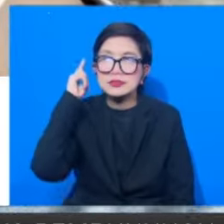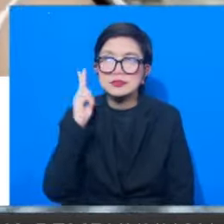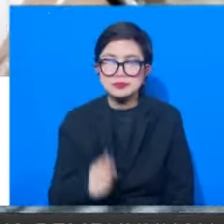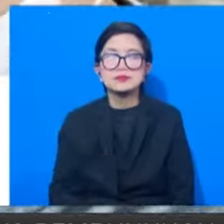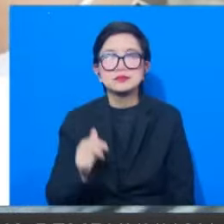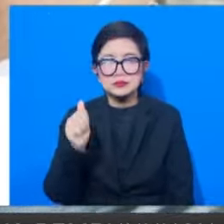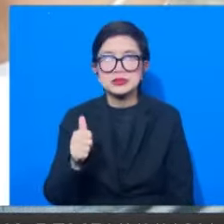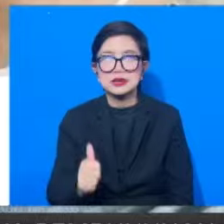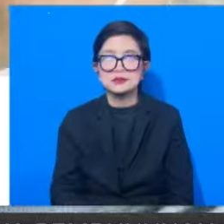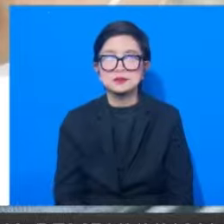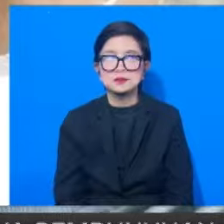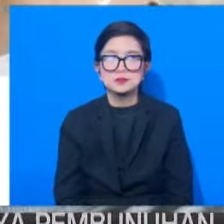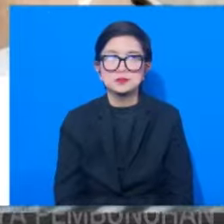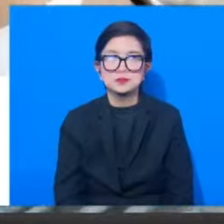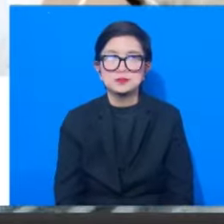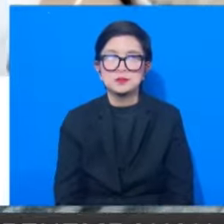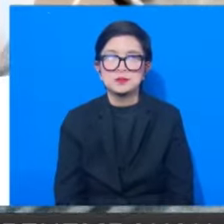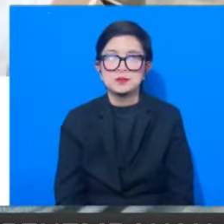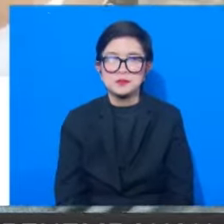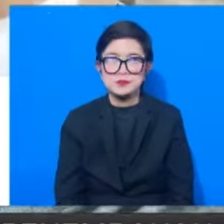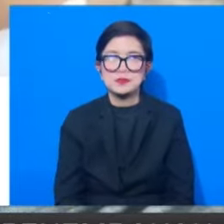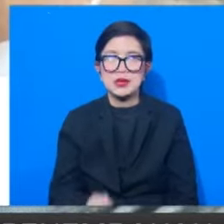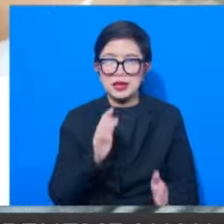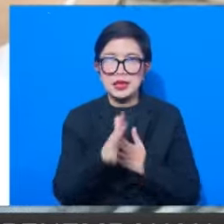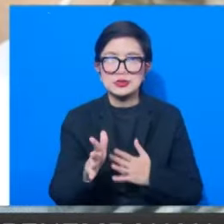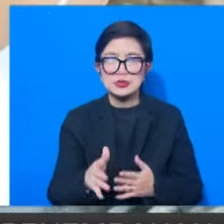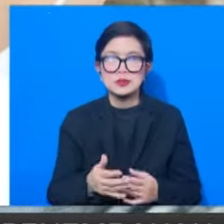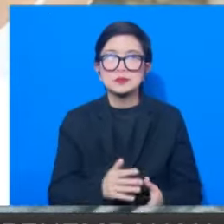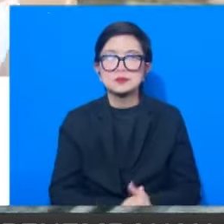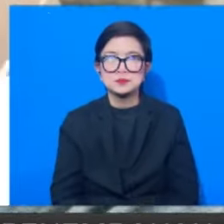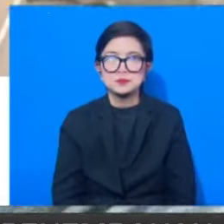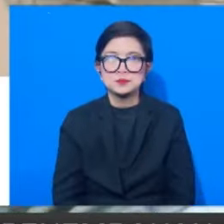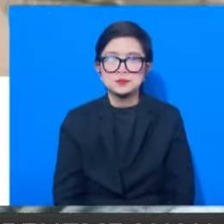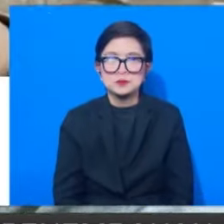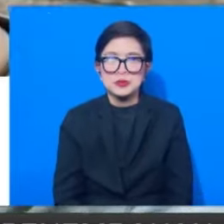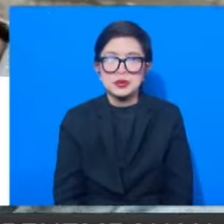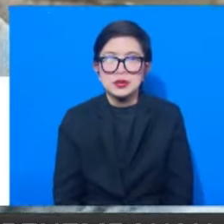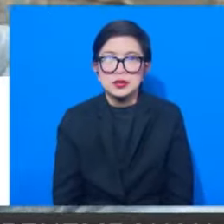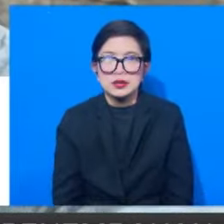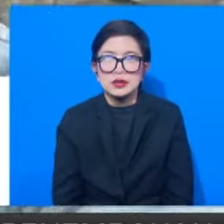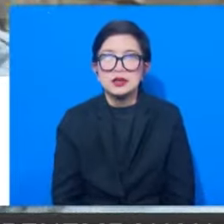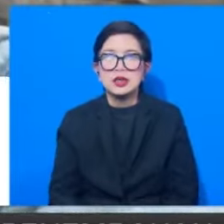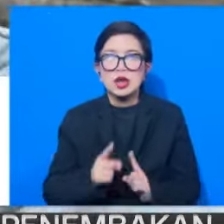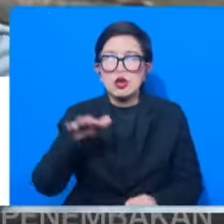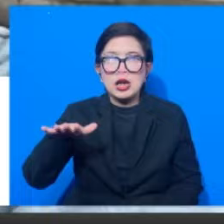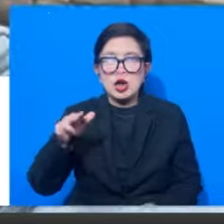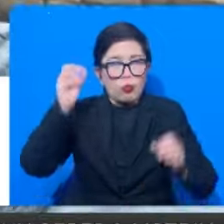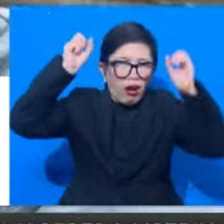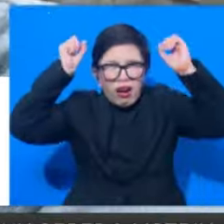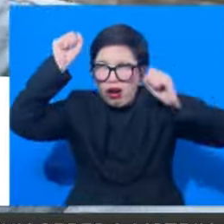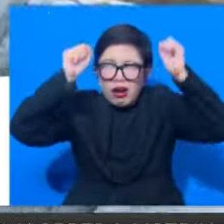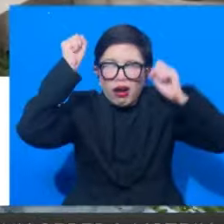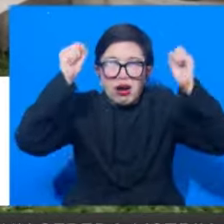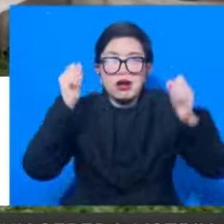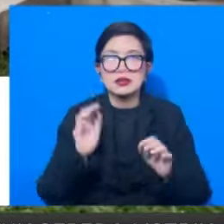gitu, langsung ke modelnya. Oke, siap. Kalau level itu kan biasanya ya anak kecil-kecil